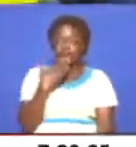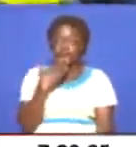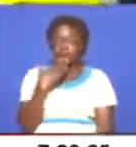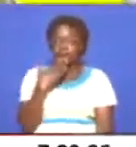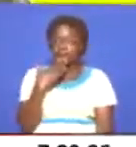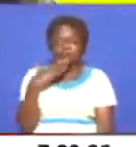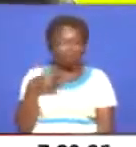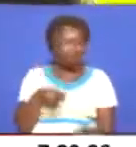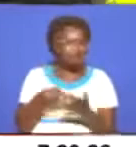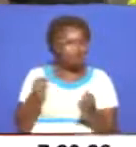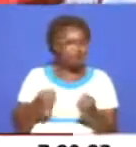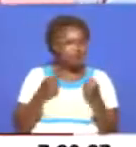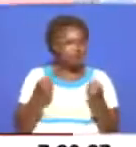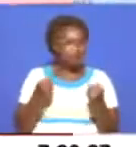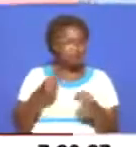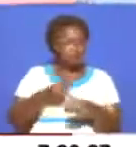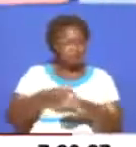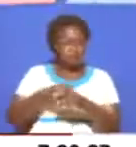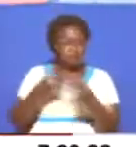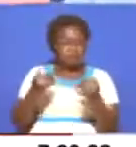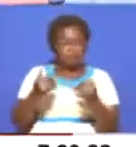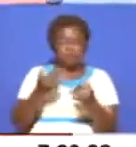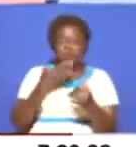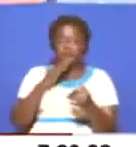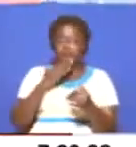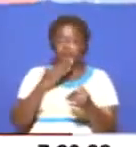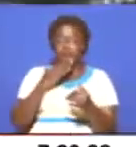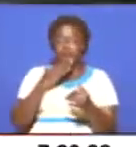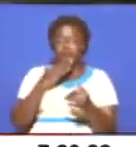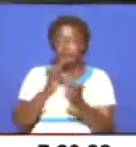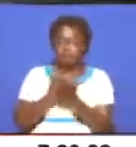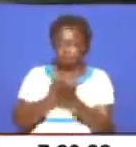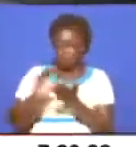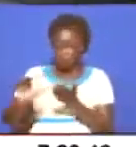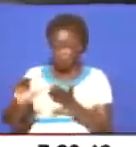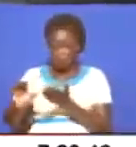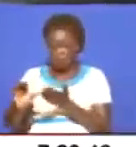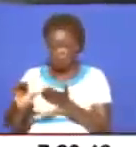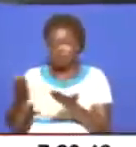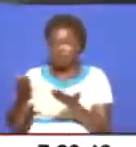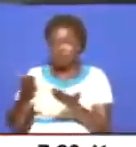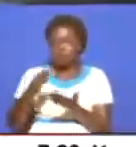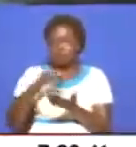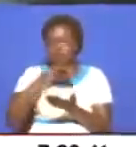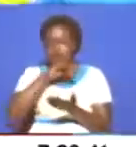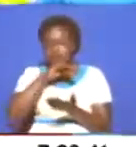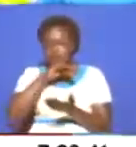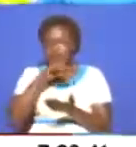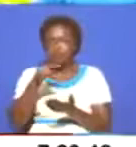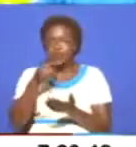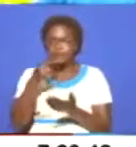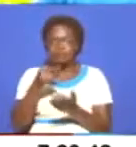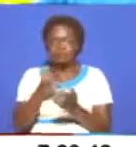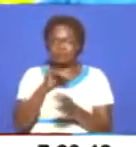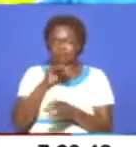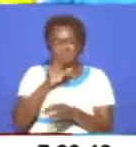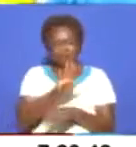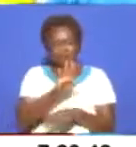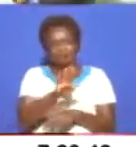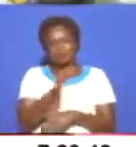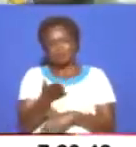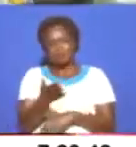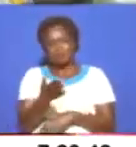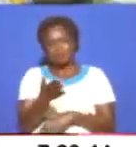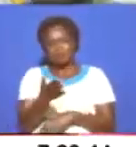kidete kwamba wakati umewadia kwa jamii ya Waluya kumtenga kiongozi wa chama cha ODM Raila Odinga, akisema kiongozi huyo aliyewahi kuwa waziri